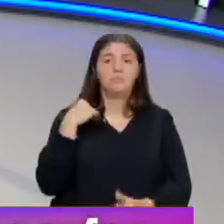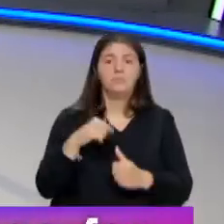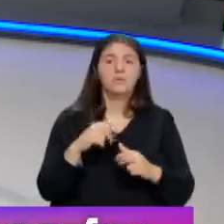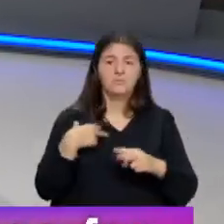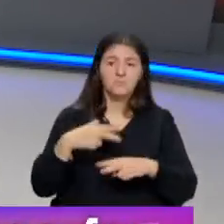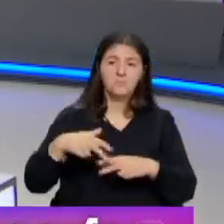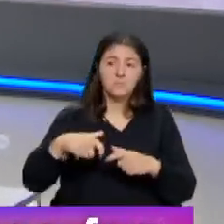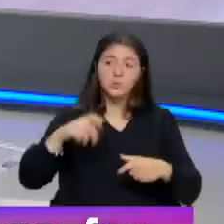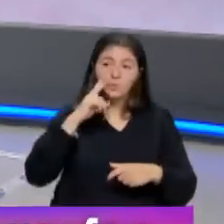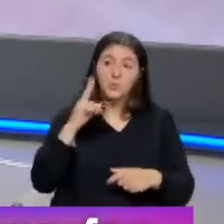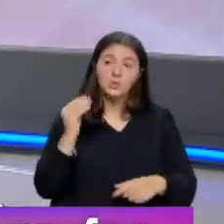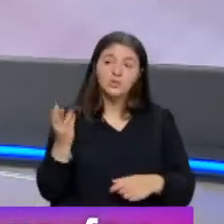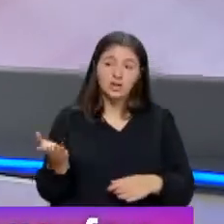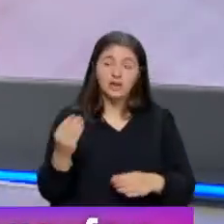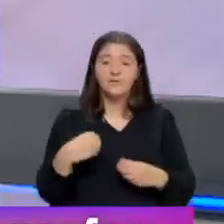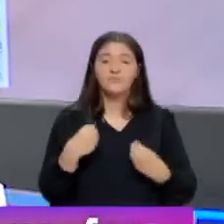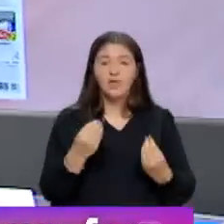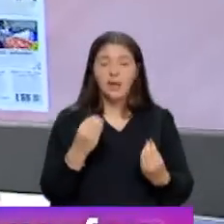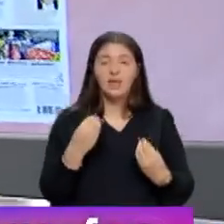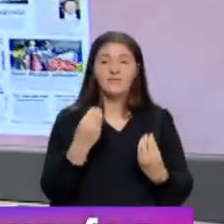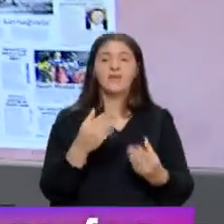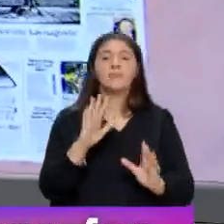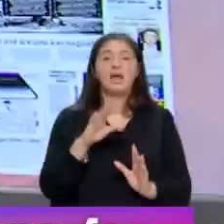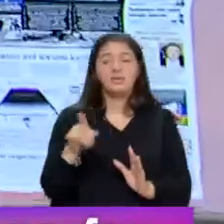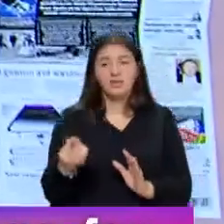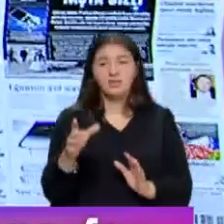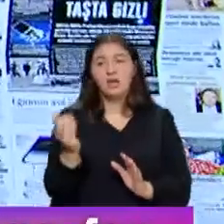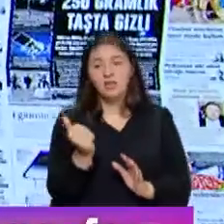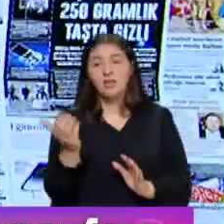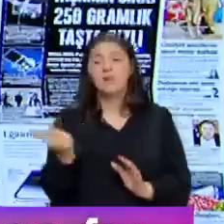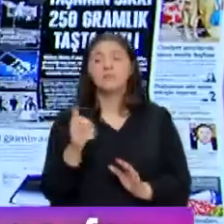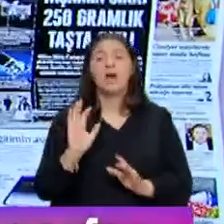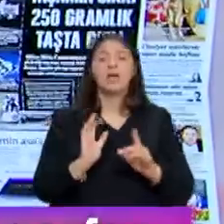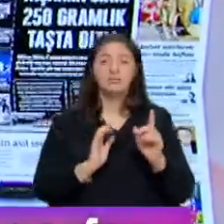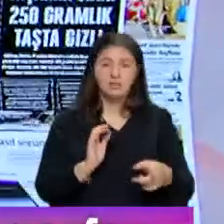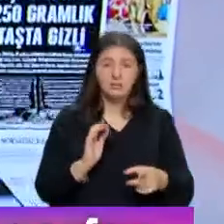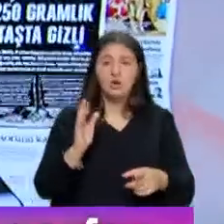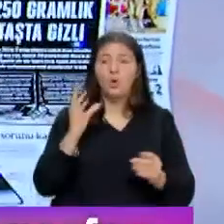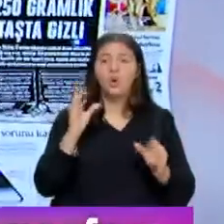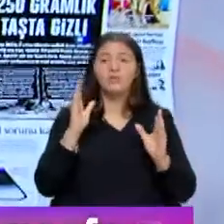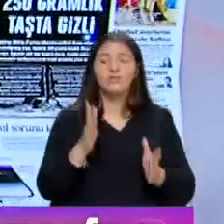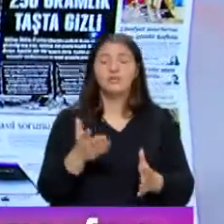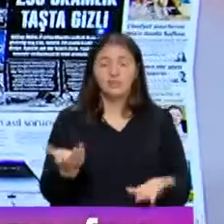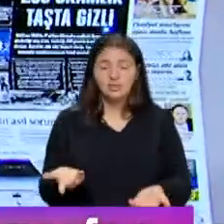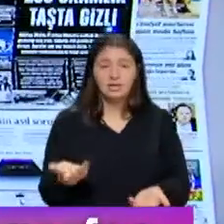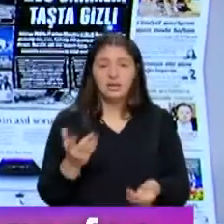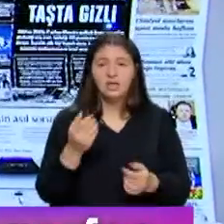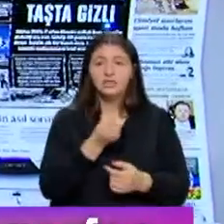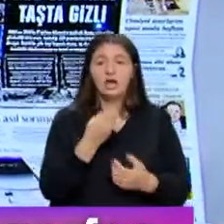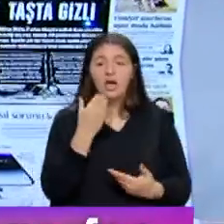başlığımıza dönecek olursak verilenler verilmeyenlerden alınanlar alınmayanlardan o kadar çok ki